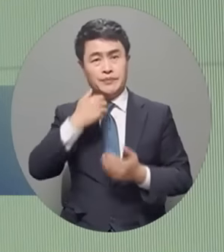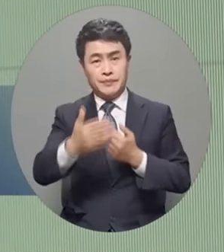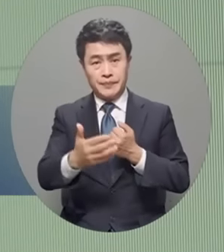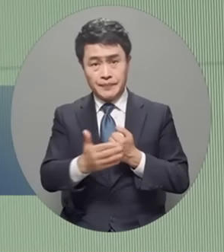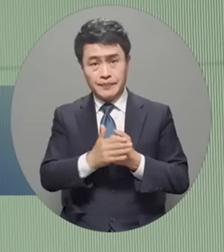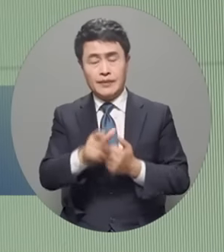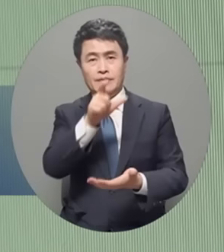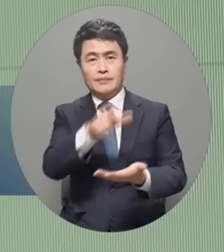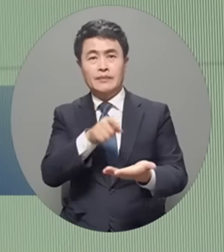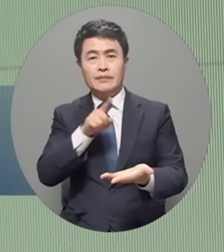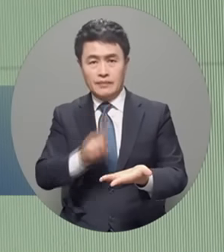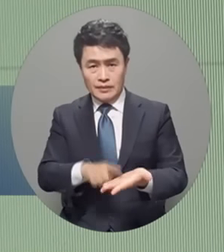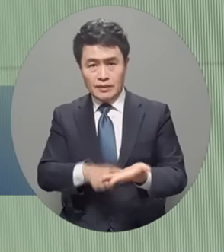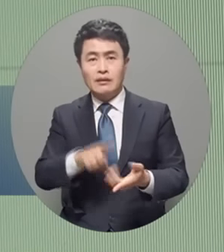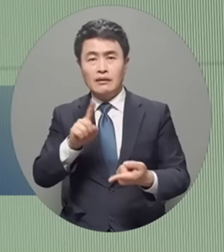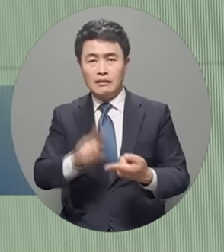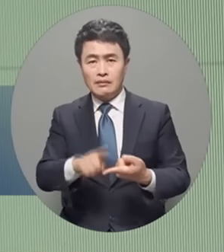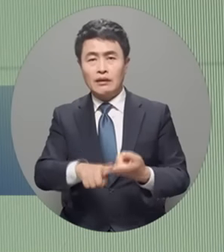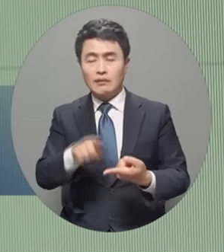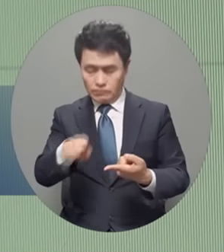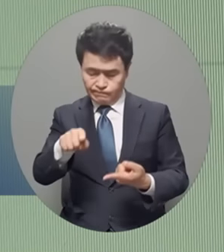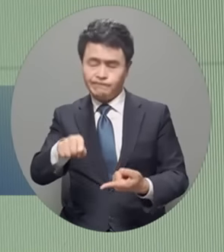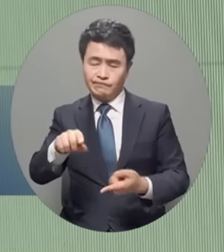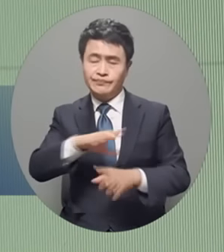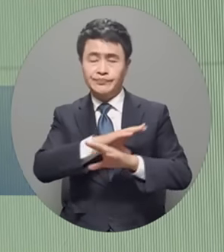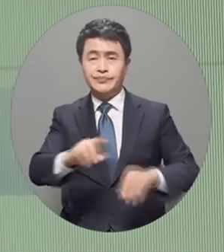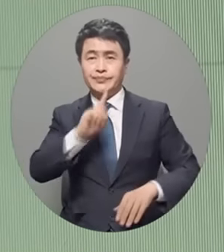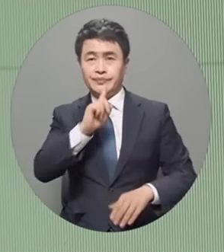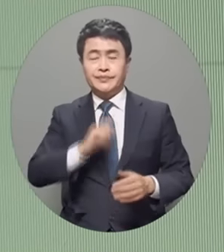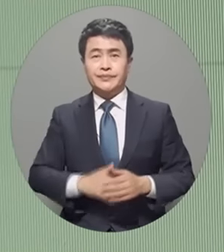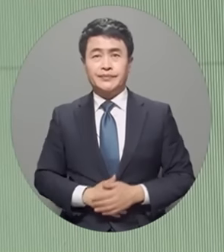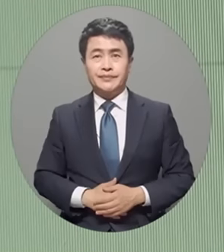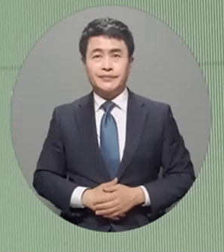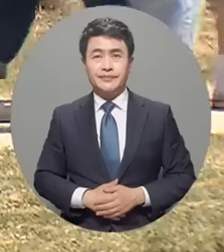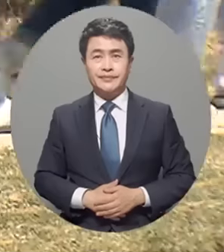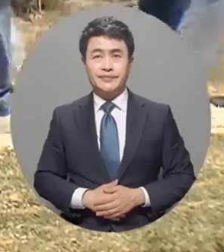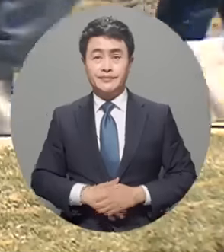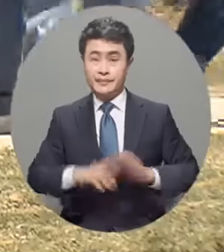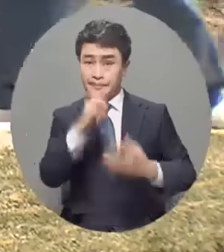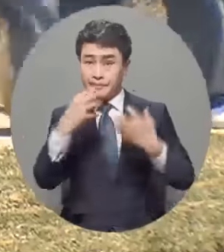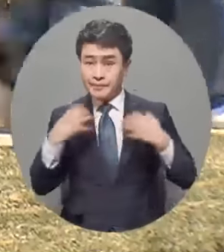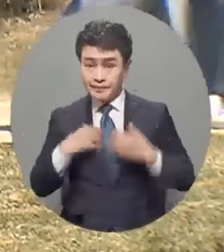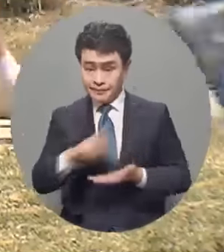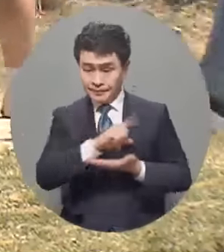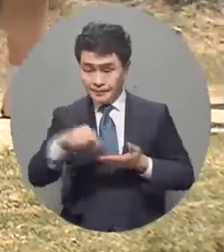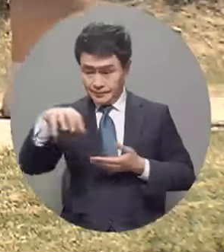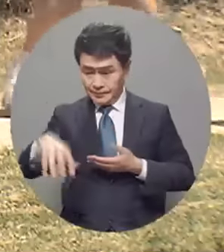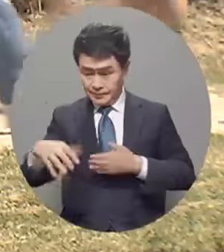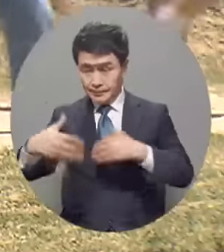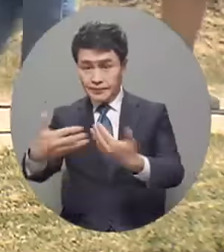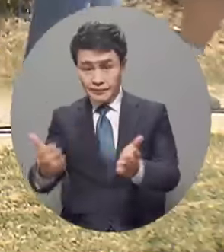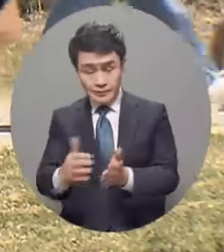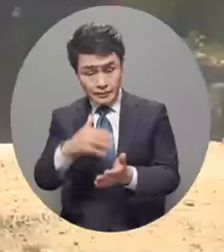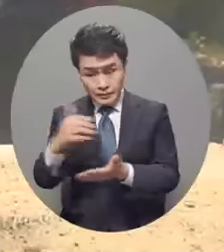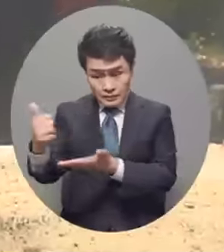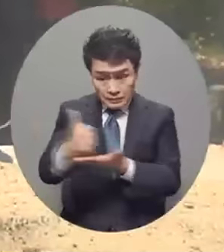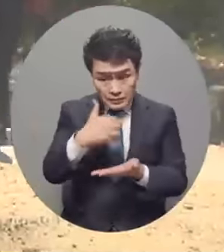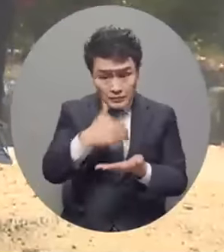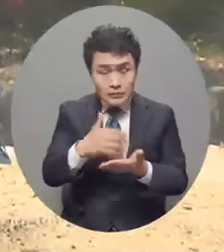나와 있으니까 요거 그대로 좀 한 거라서. 정부와 지자체가 방문객 수 집계를 하는